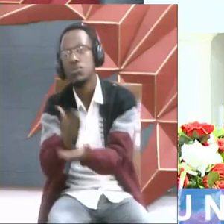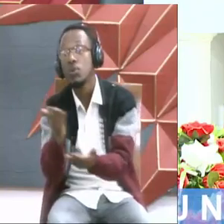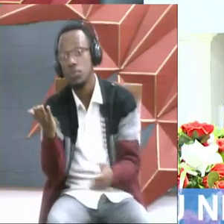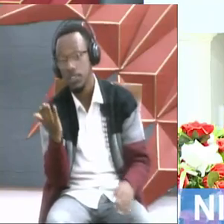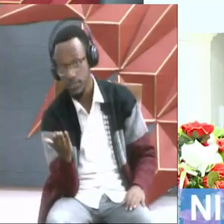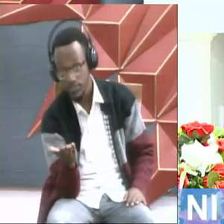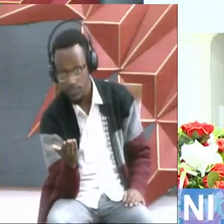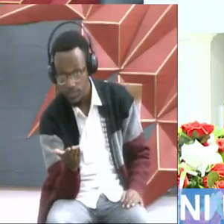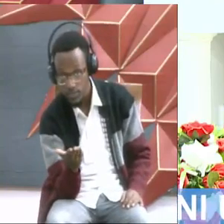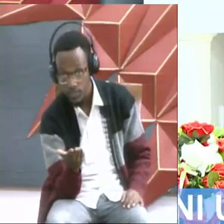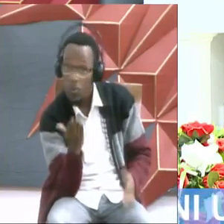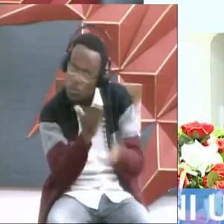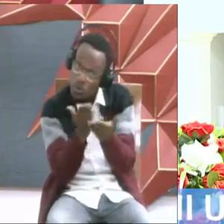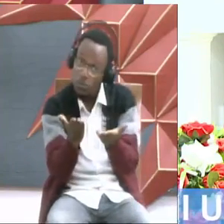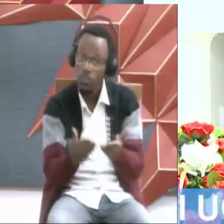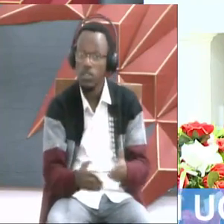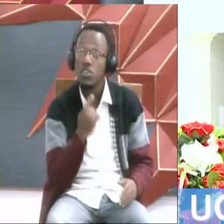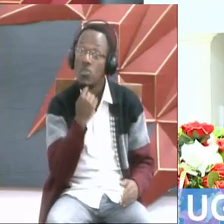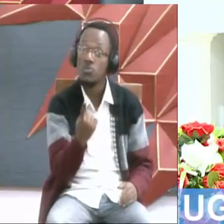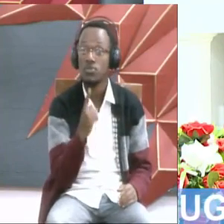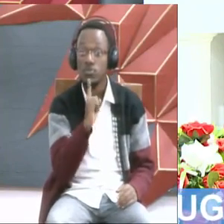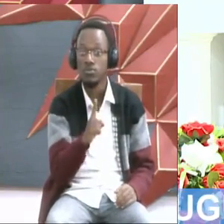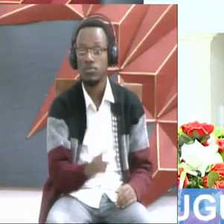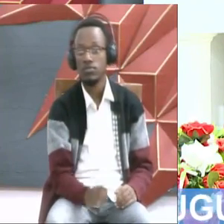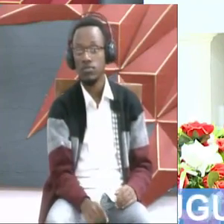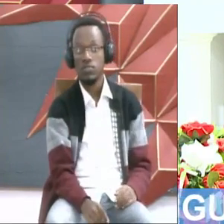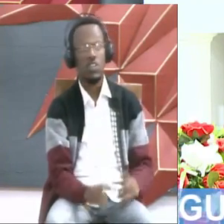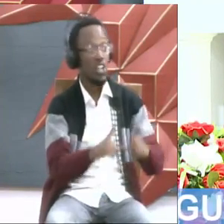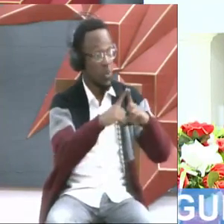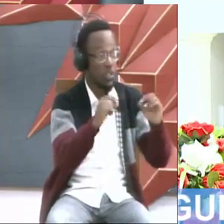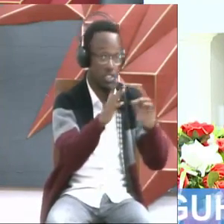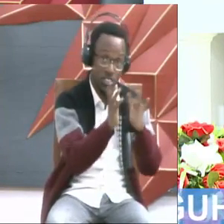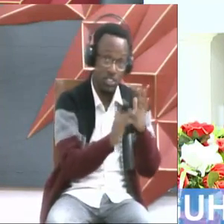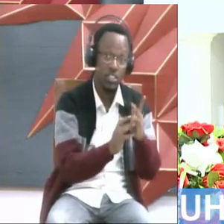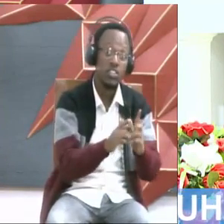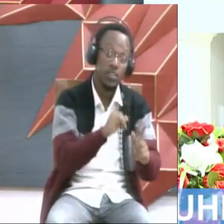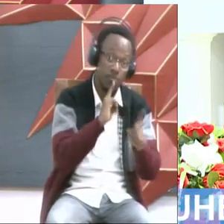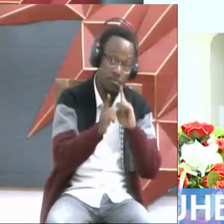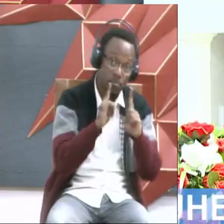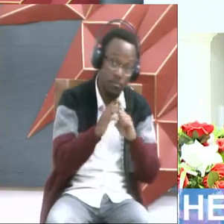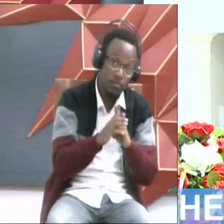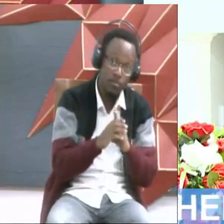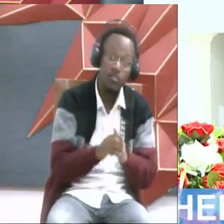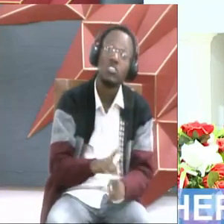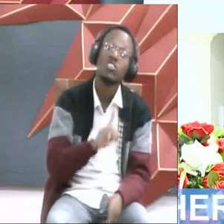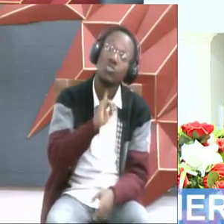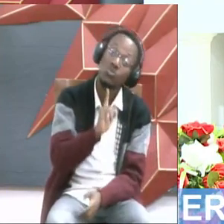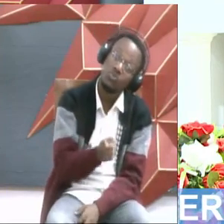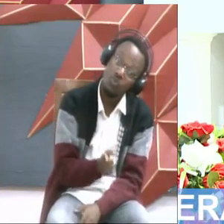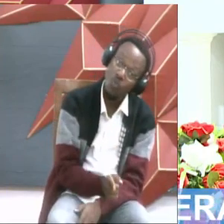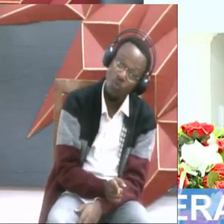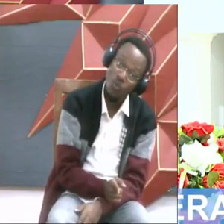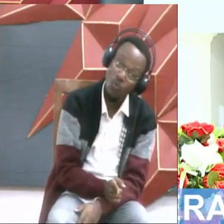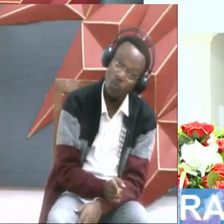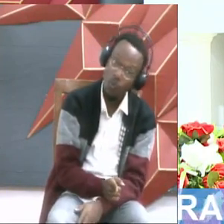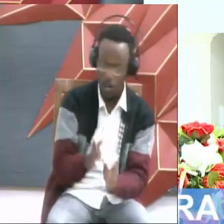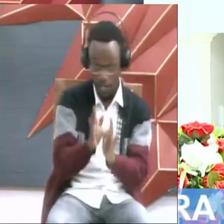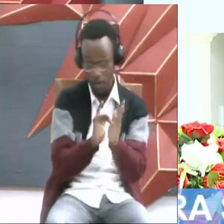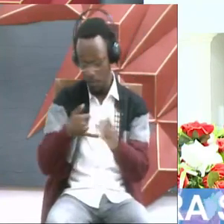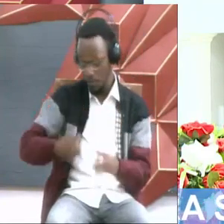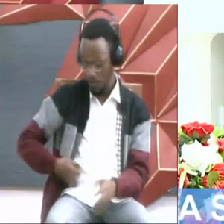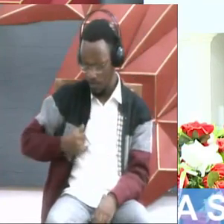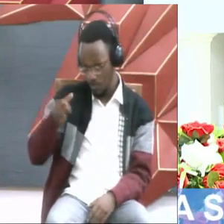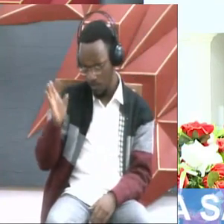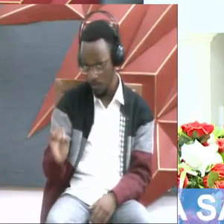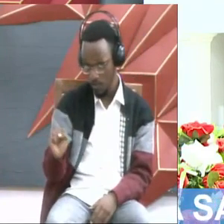revenir. Il ne faut pas avoir ces pensées. Je vous dis la vérité, ces paroles que Jésus a prononcées, c'est la